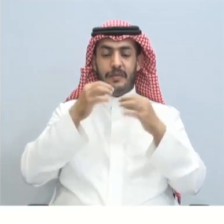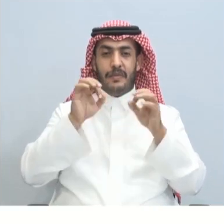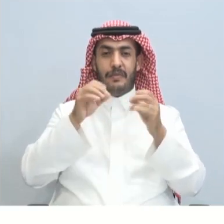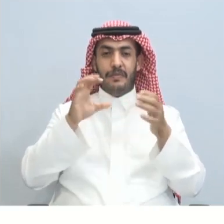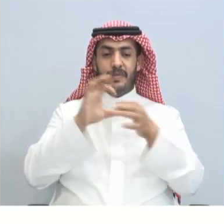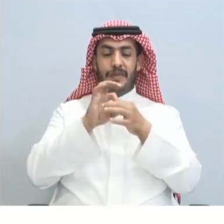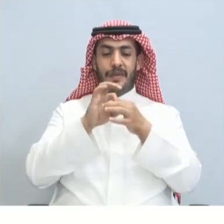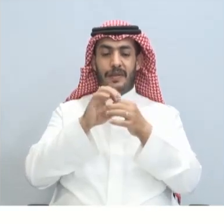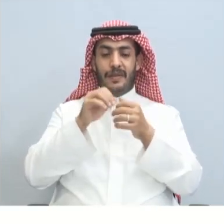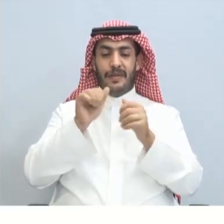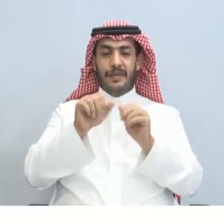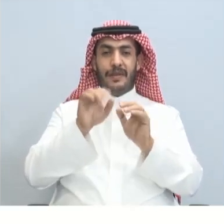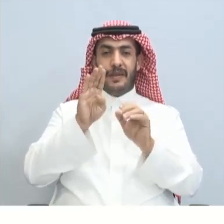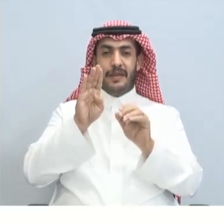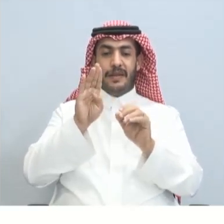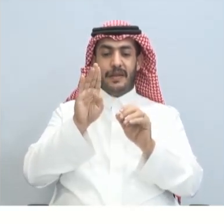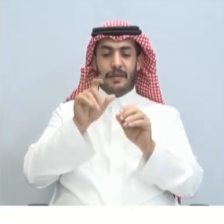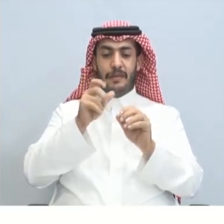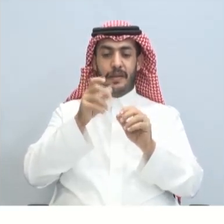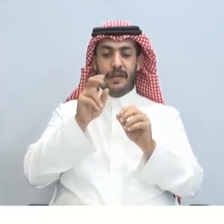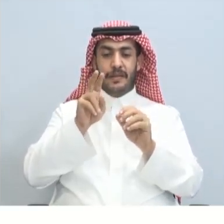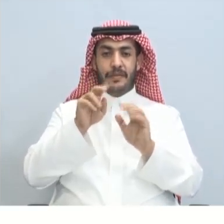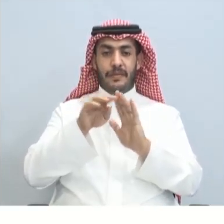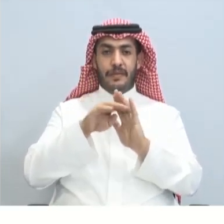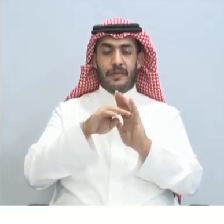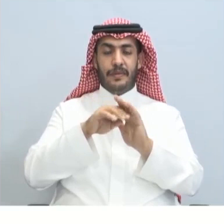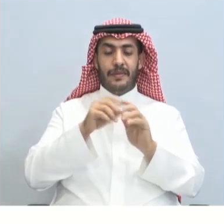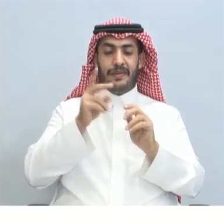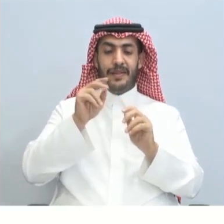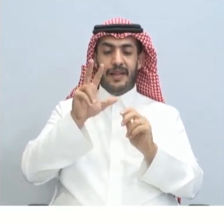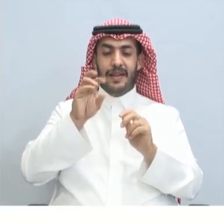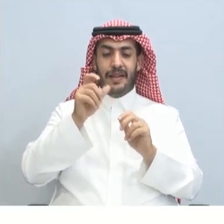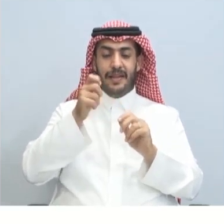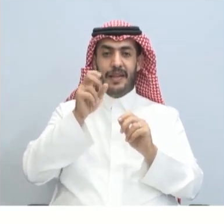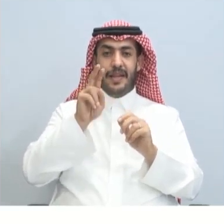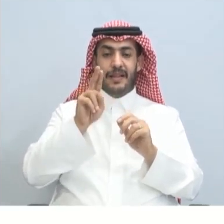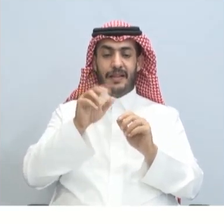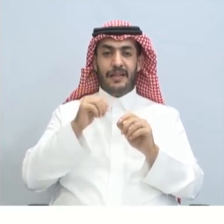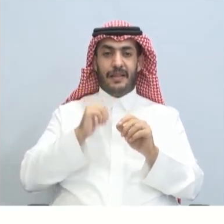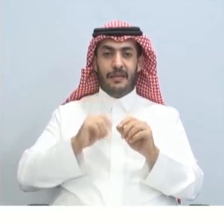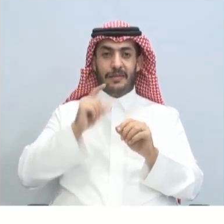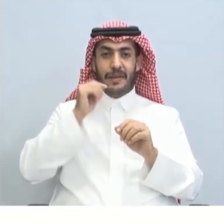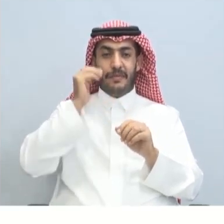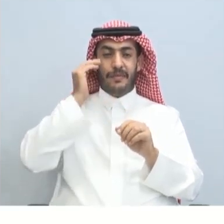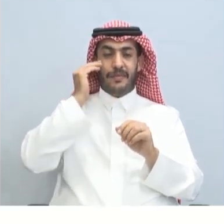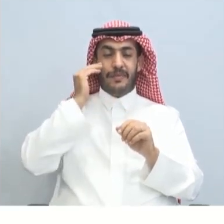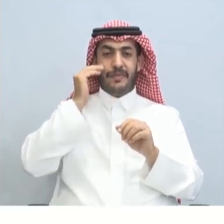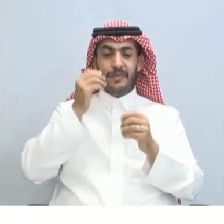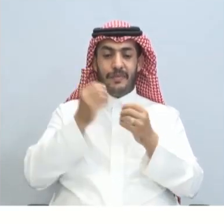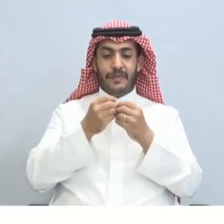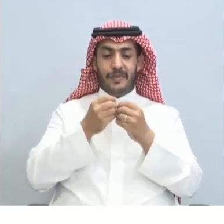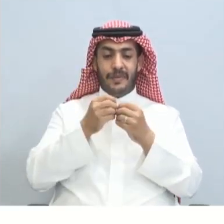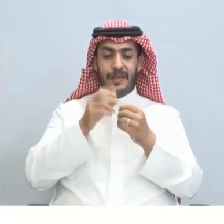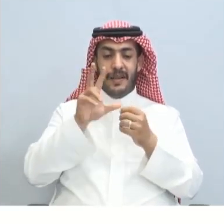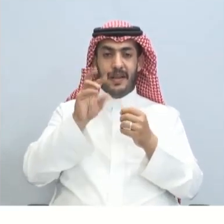متحده مع ايون الكبريتات الهاليدات عزيزي الطالب عزيزتي الطالبه ومنها معدن